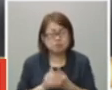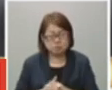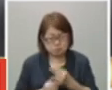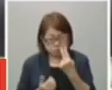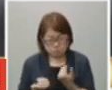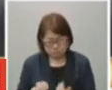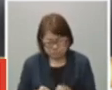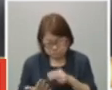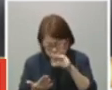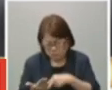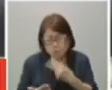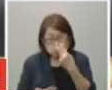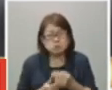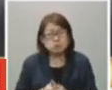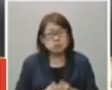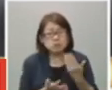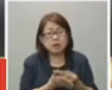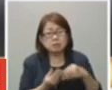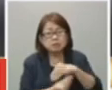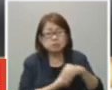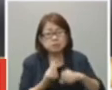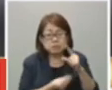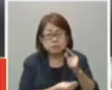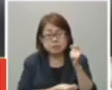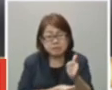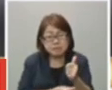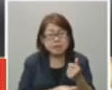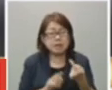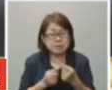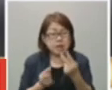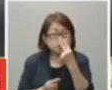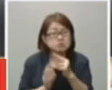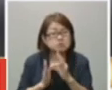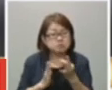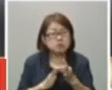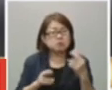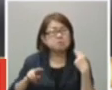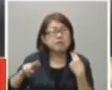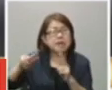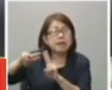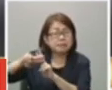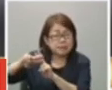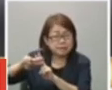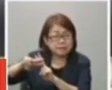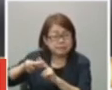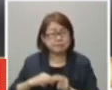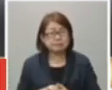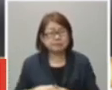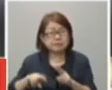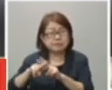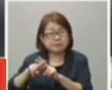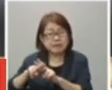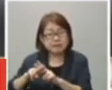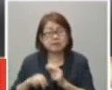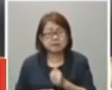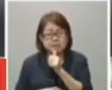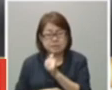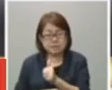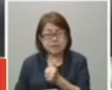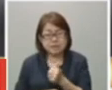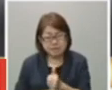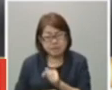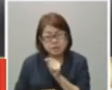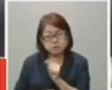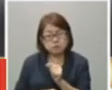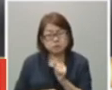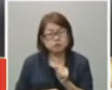นี้เขามีแฮชแท็กครับเขาเขียนว่าแฮชแท็กดีจุดจุดจุด